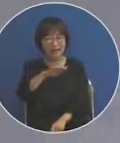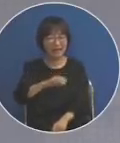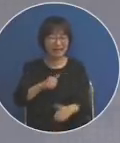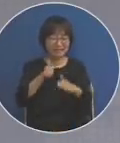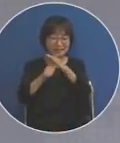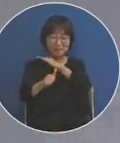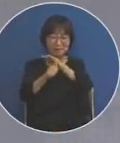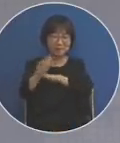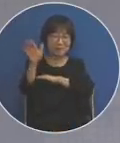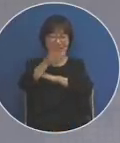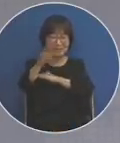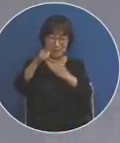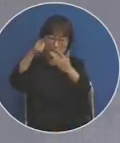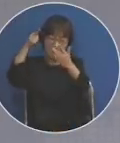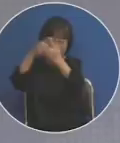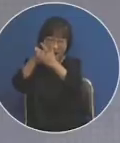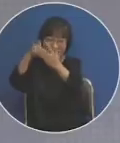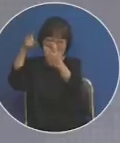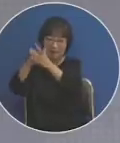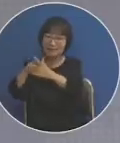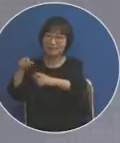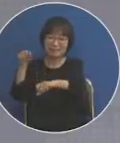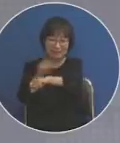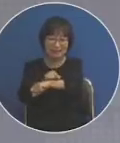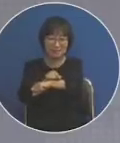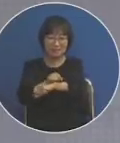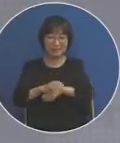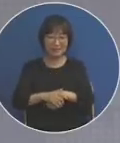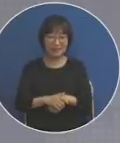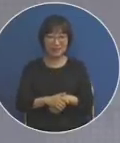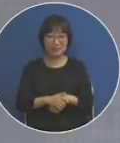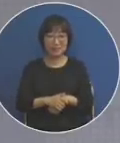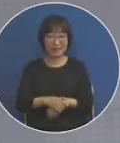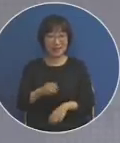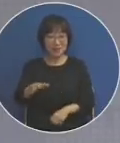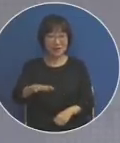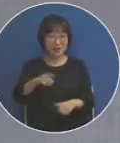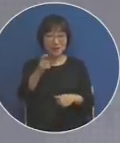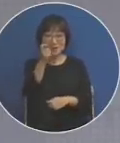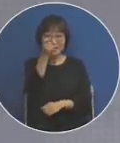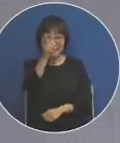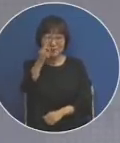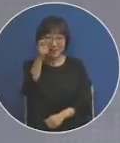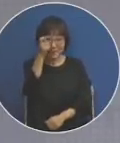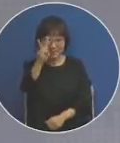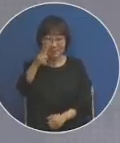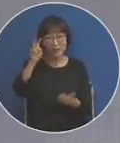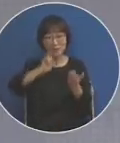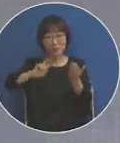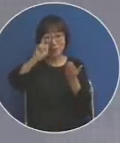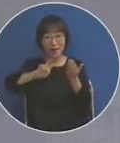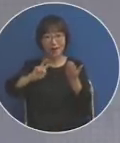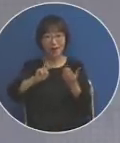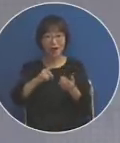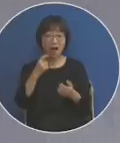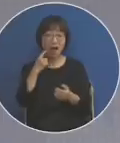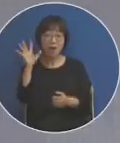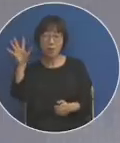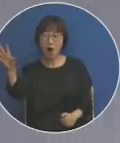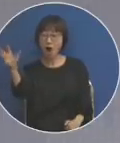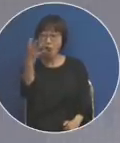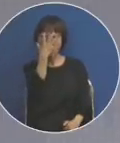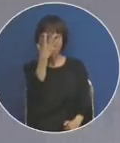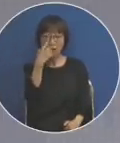athlete or not. 요즘 우리 젊은 사람들 말 그래요. 복면가왕 노래 나오잖아요. 그거 보셨죠? Now, there is this massive